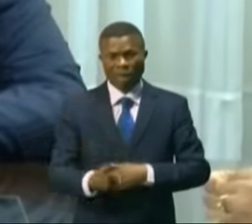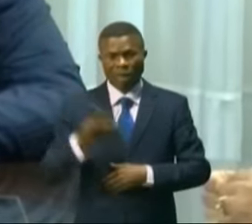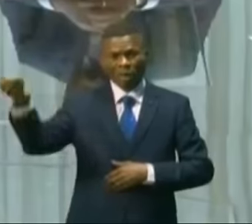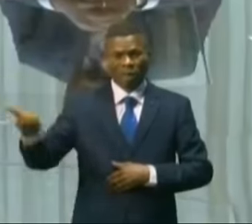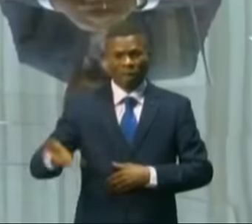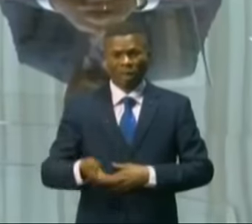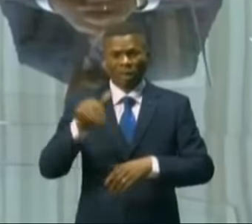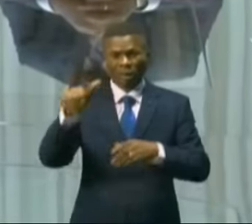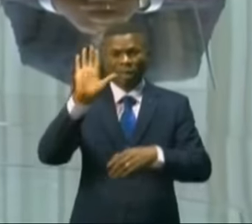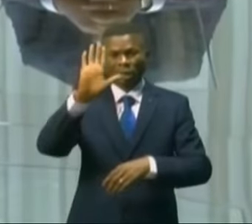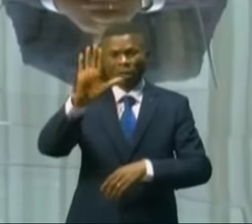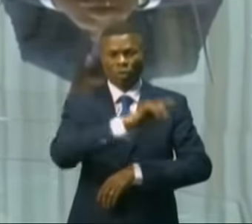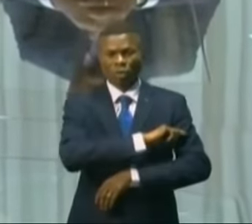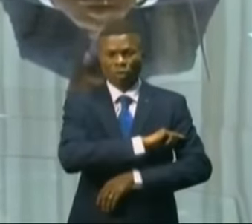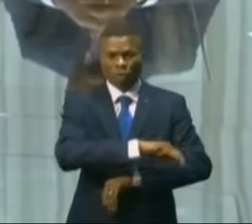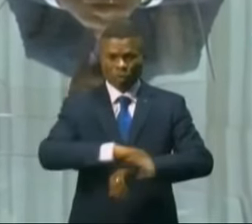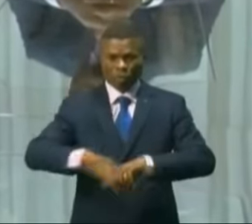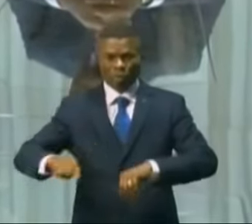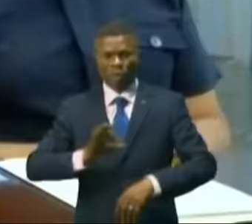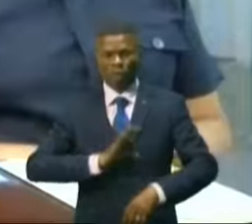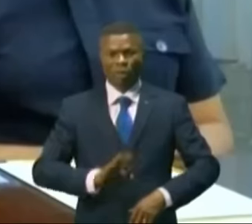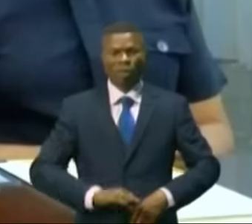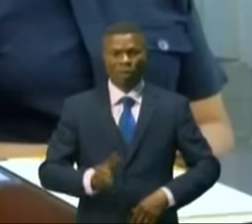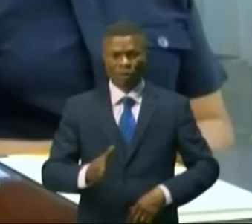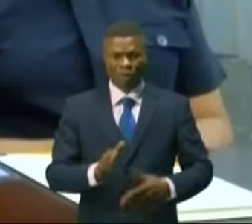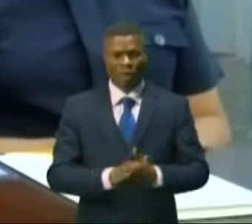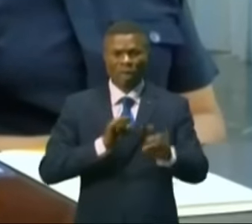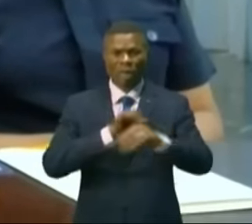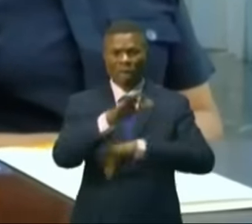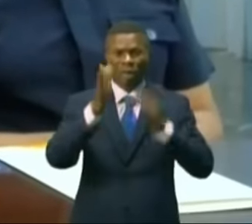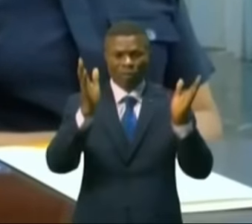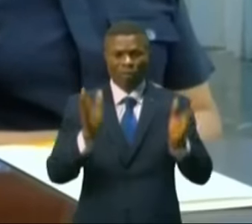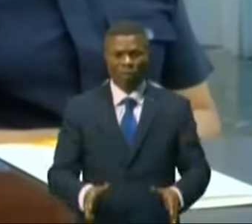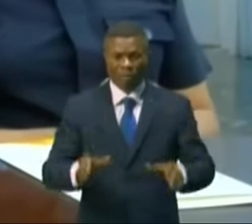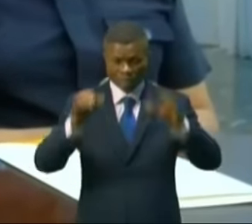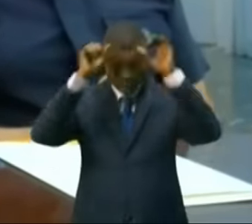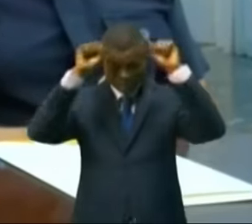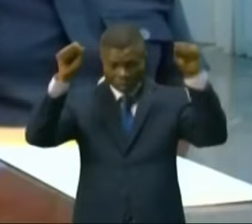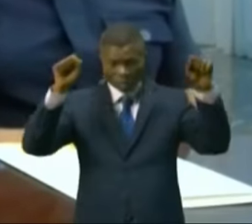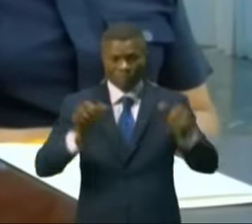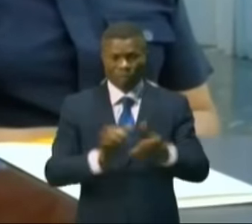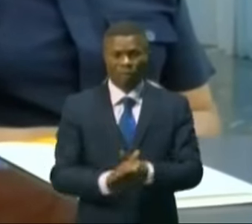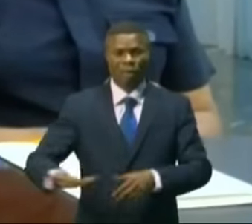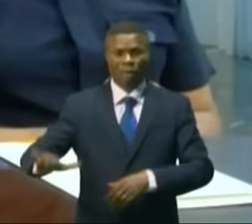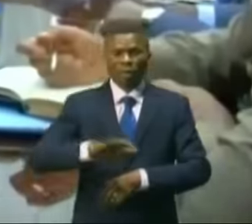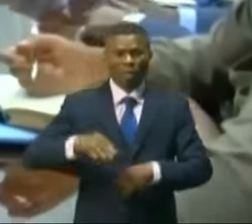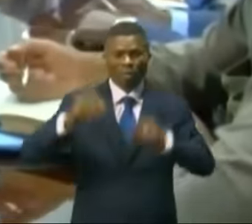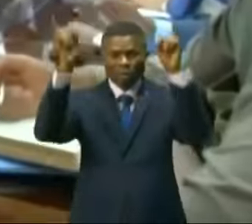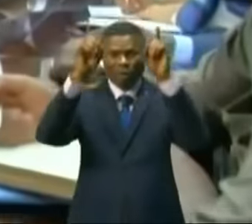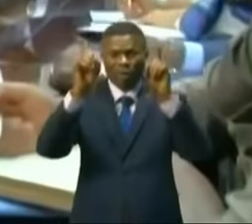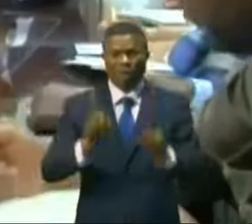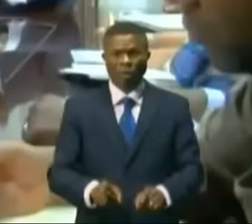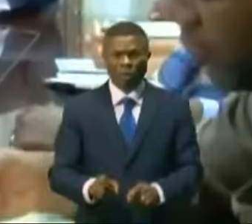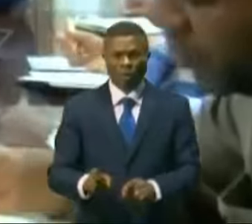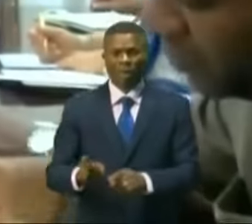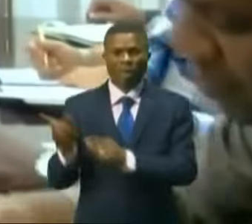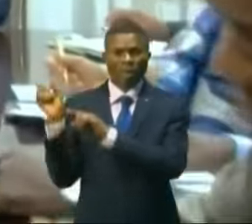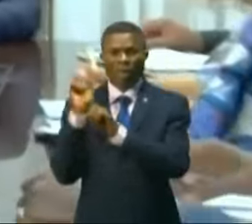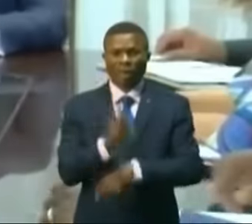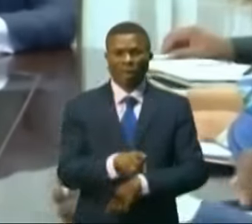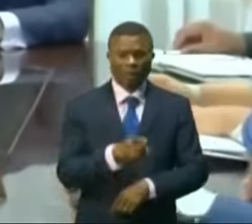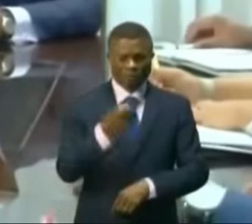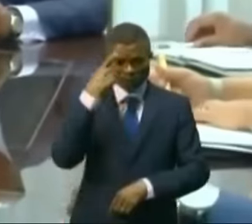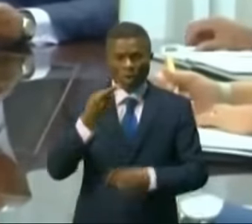chef de l'État Félix-Antoine Tshisekedi Tshilombo, l'envoyé spécial du président Cyril Ramaphosa était porteur d'un